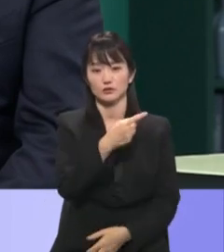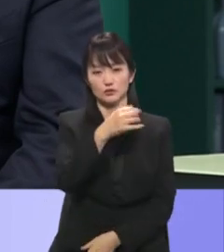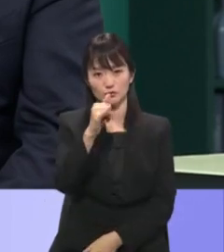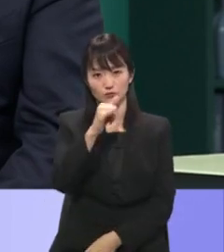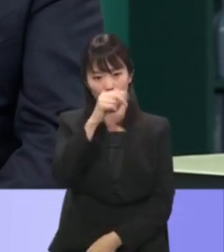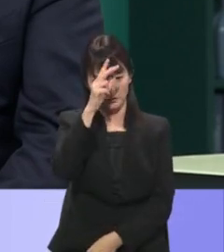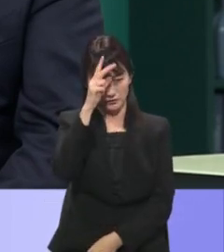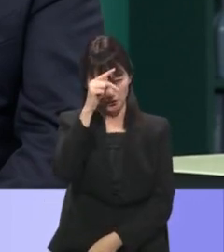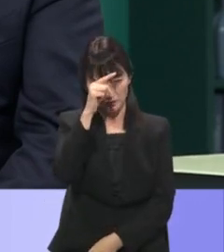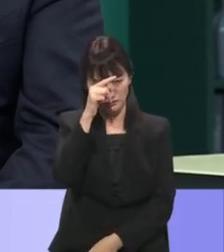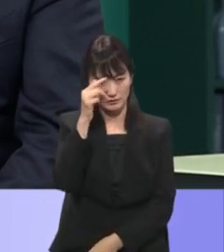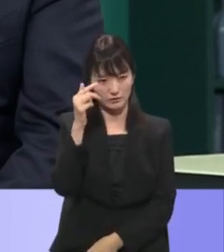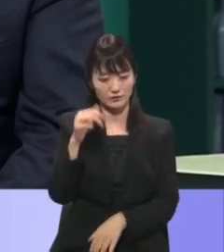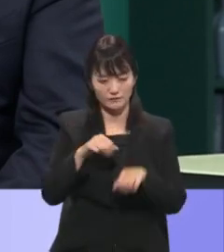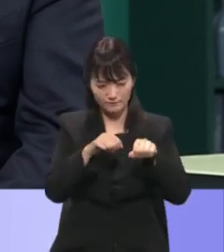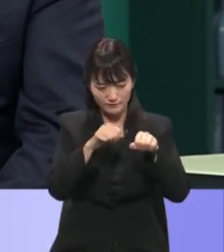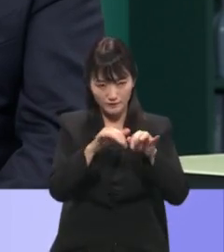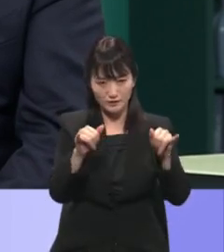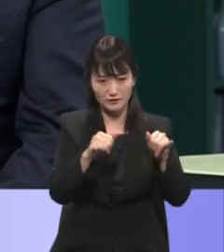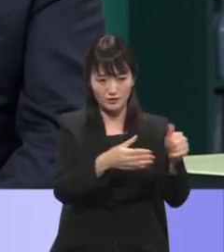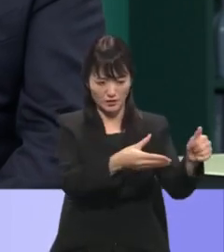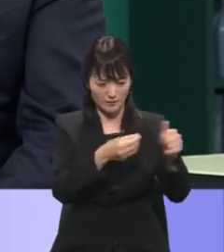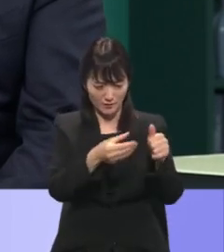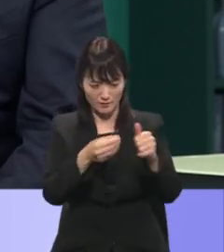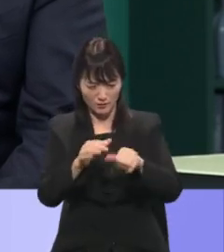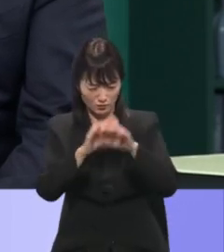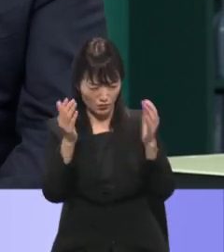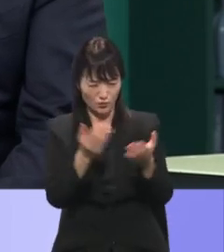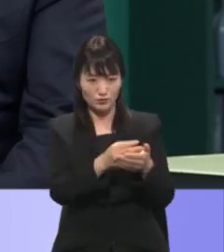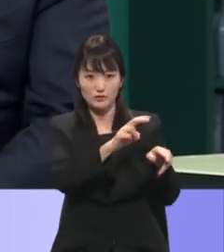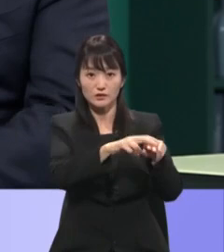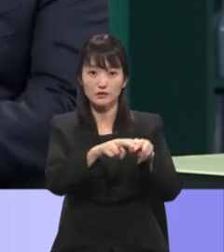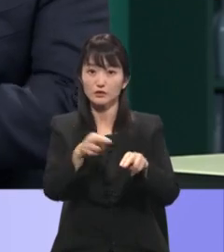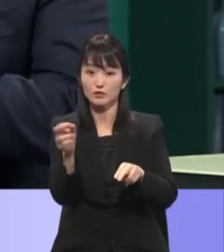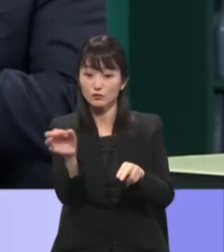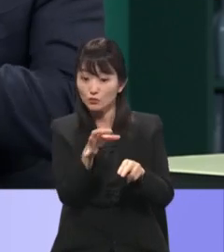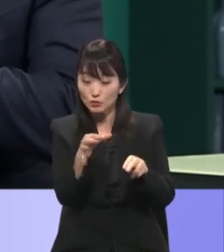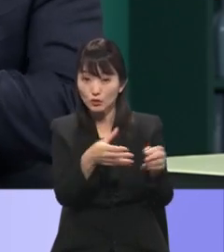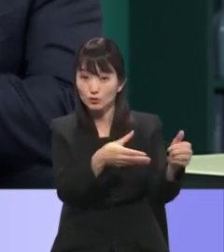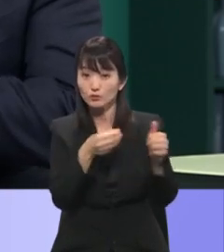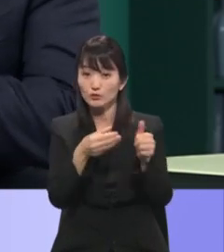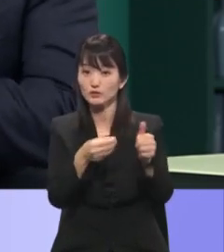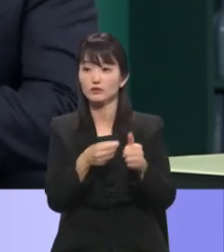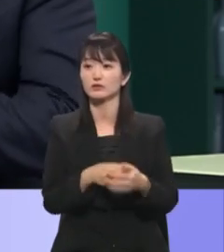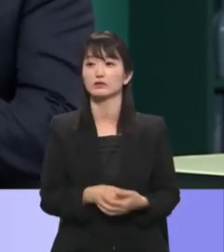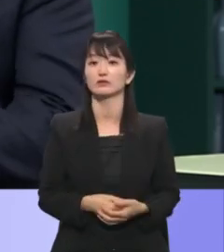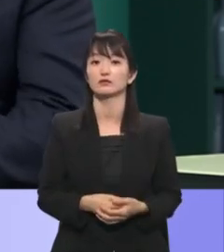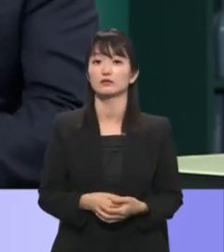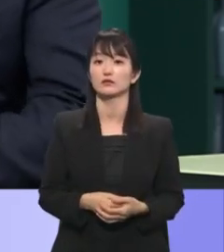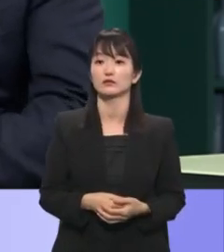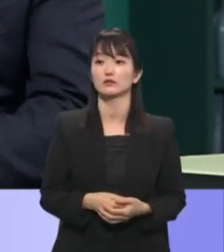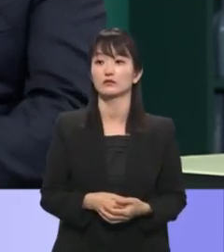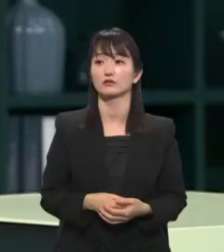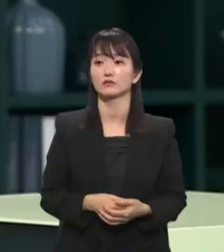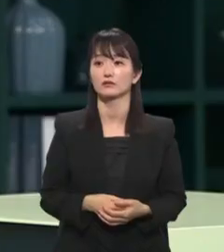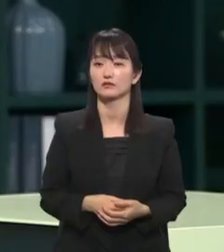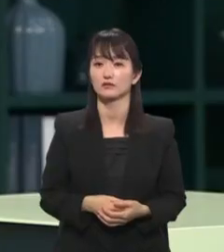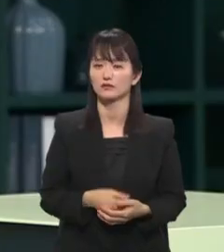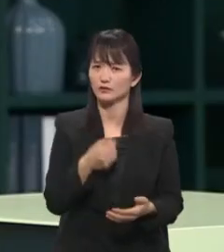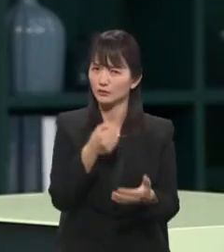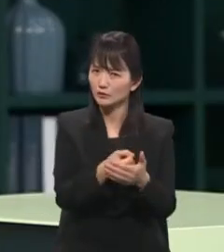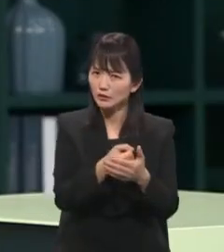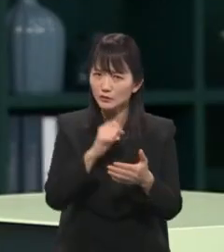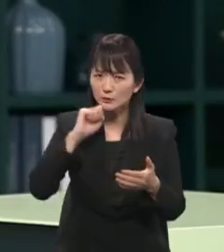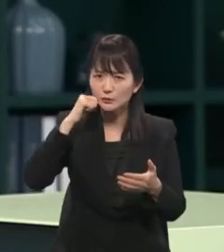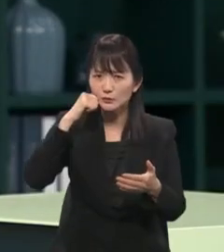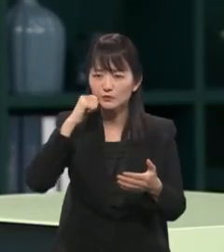환경미화원 분들을 전석 무료로 초대를 하셨습니다. 예, 맞습니다. 이거는 쉬운 결정이 아닐 것 같은데요.